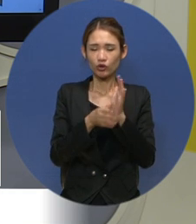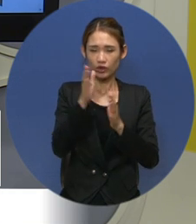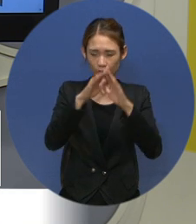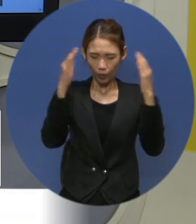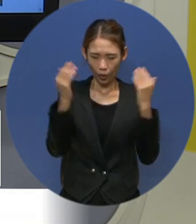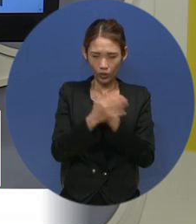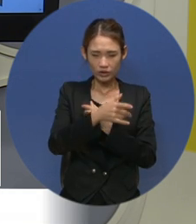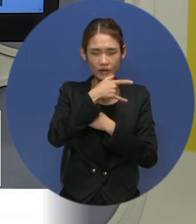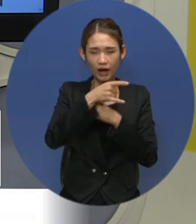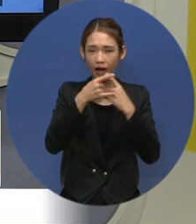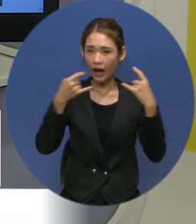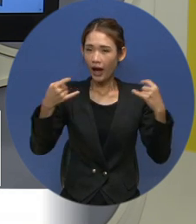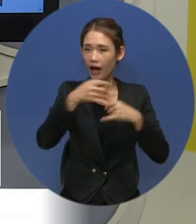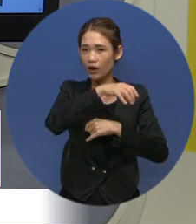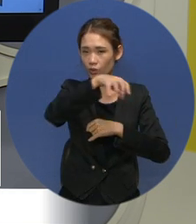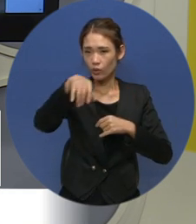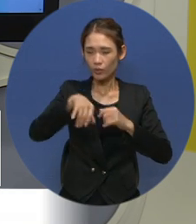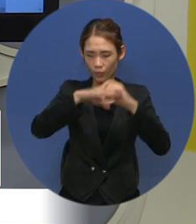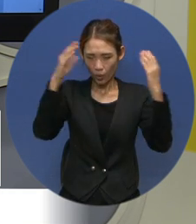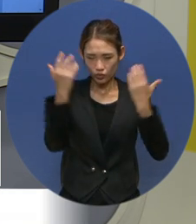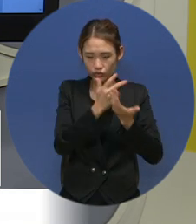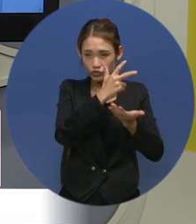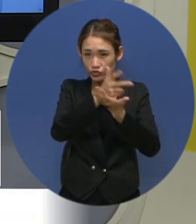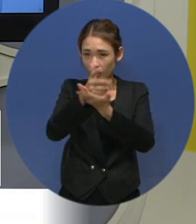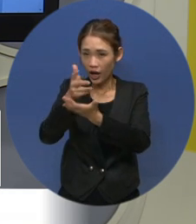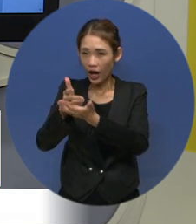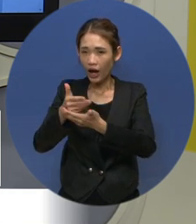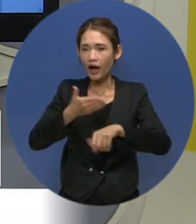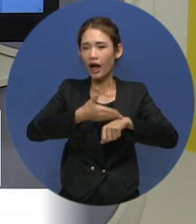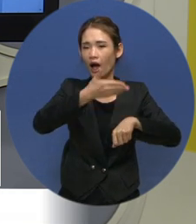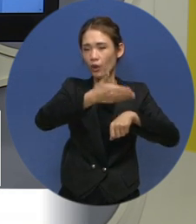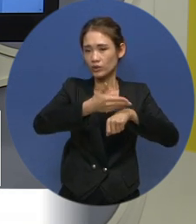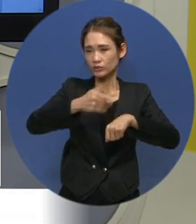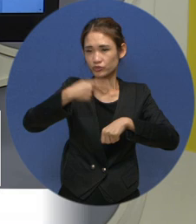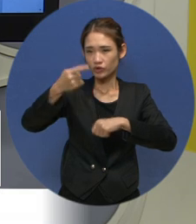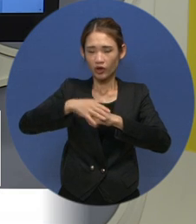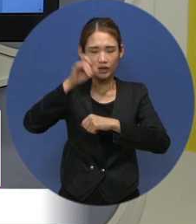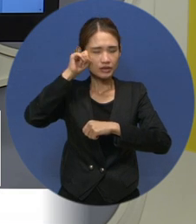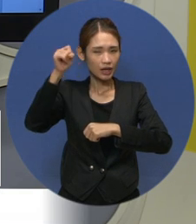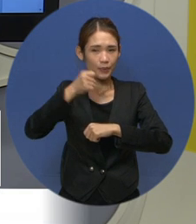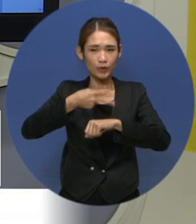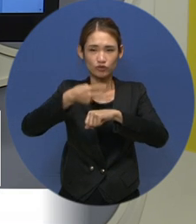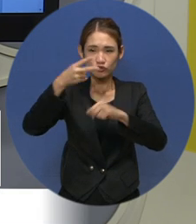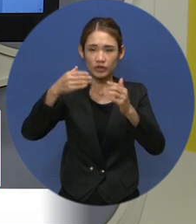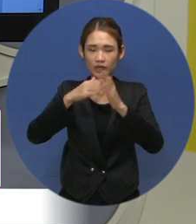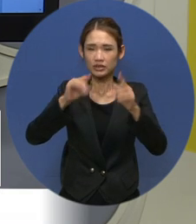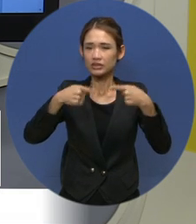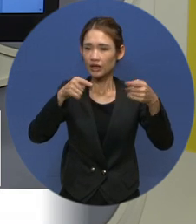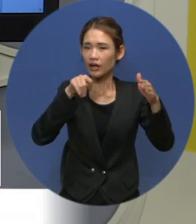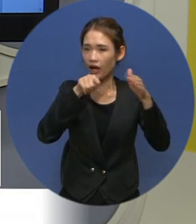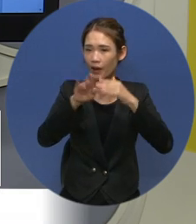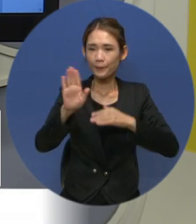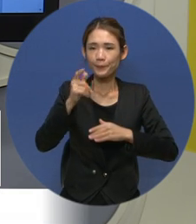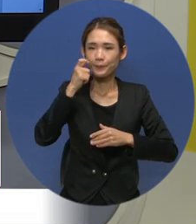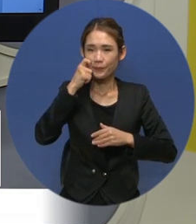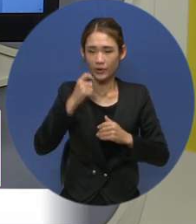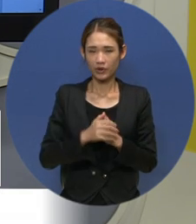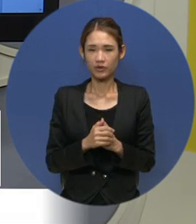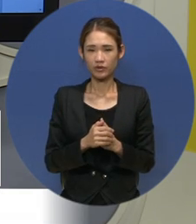한강공원의 주차장도 이 11시부터 다음날 새벽 2시까지 진입할 수 없습니다